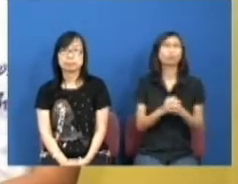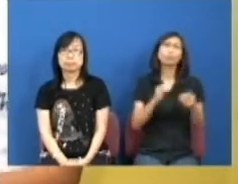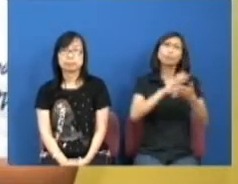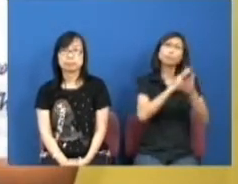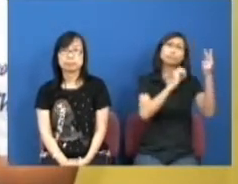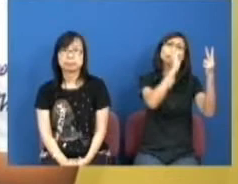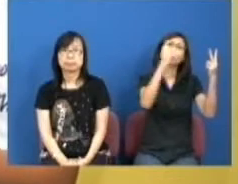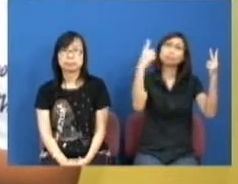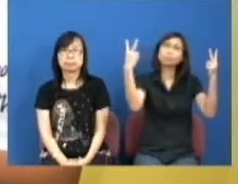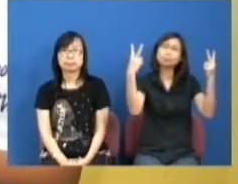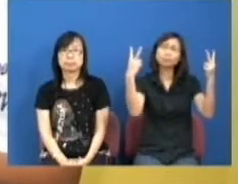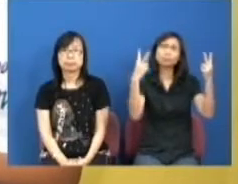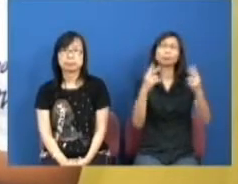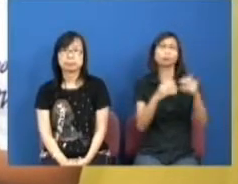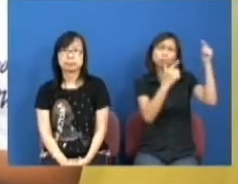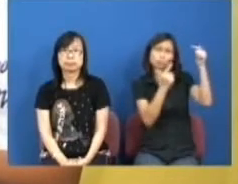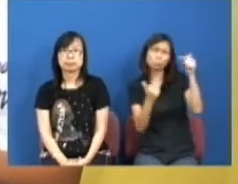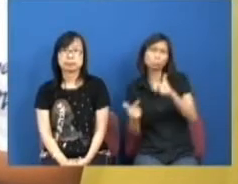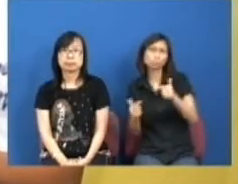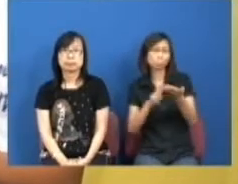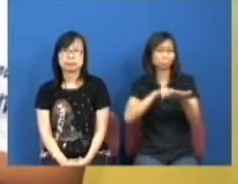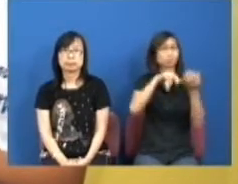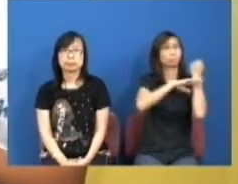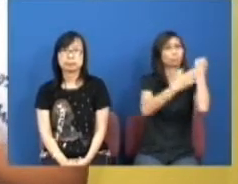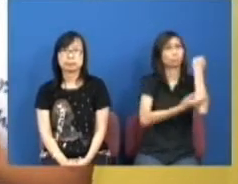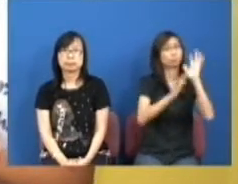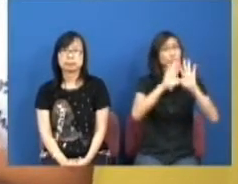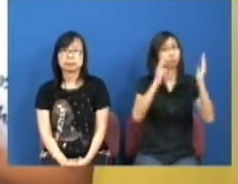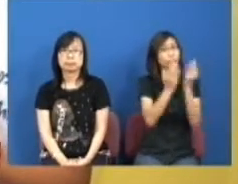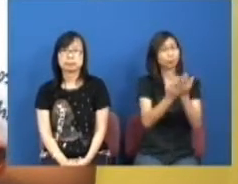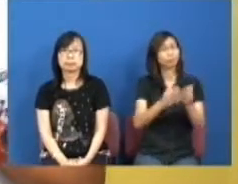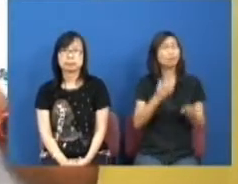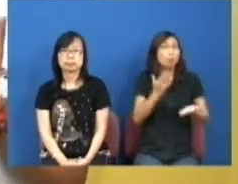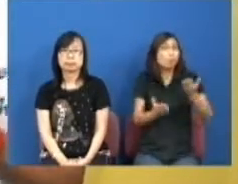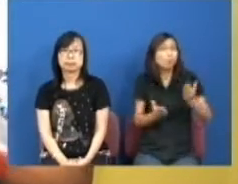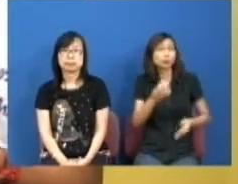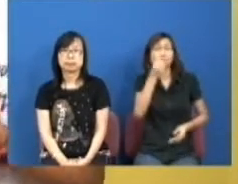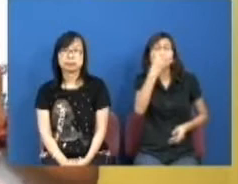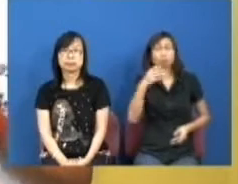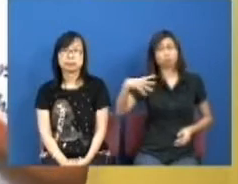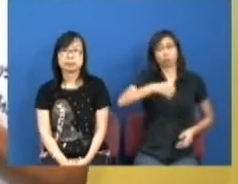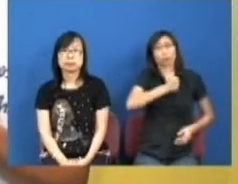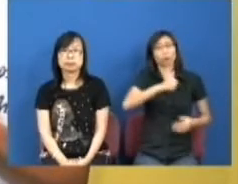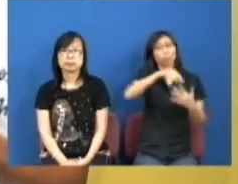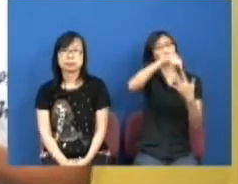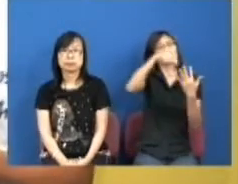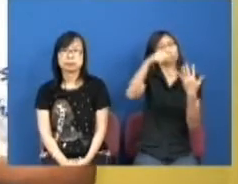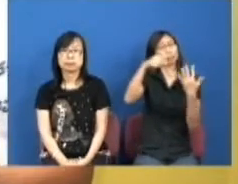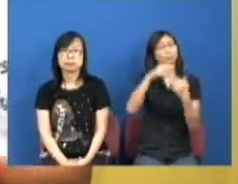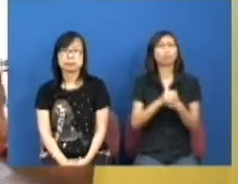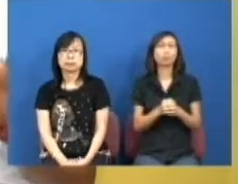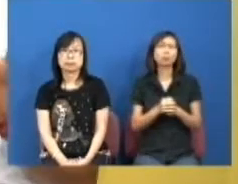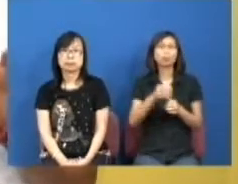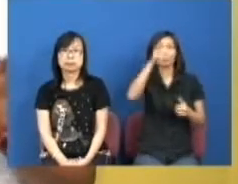嚟，譬如話立法會或者係特首選舉過程裏邊，其實一啲我哋講到政治動員